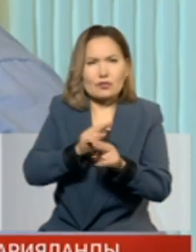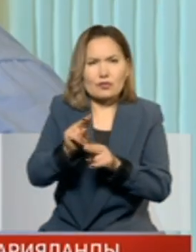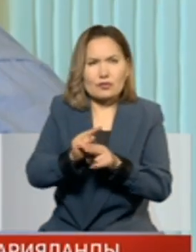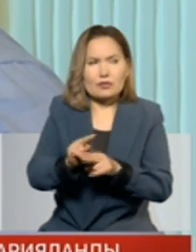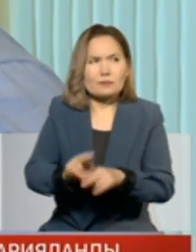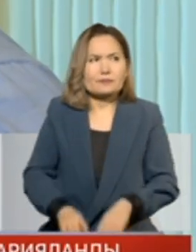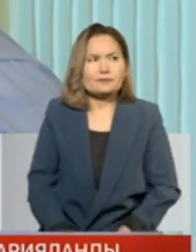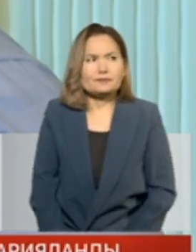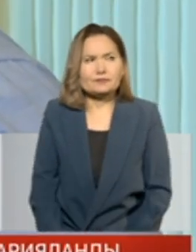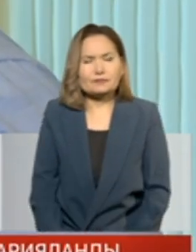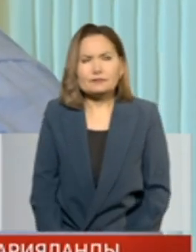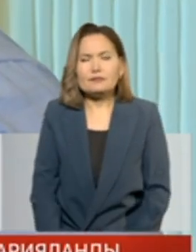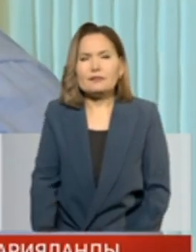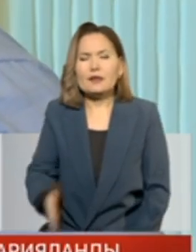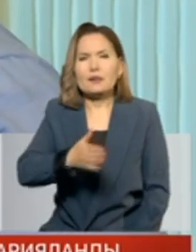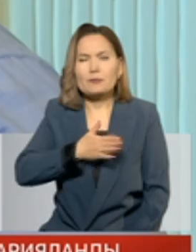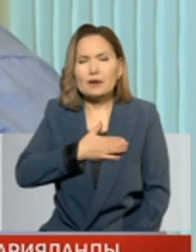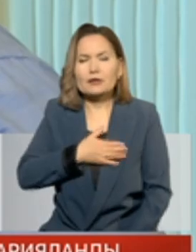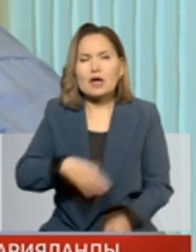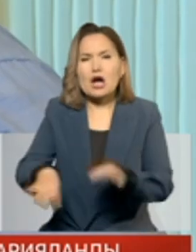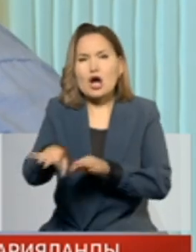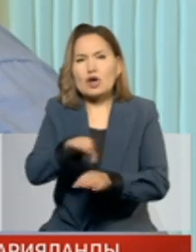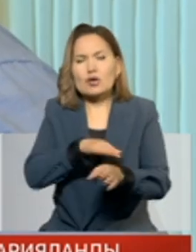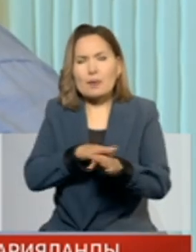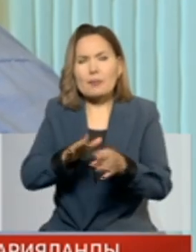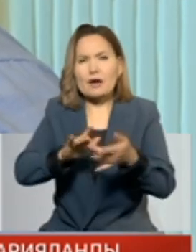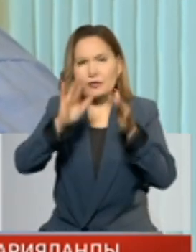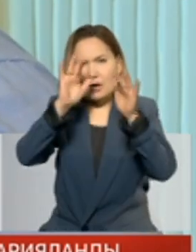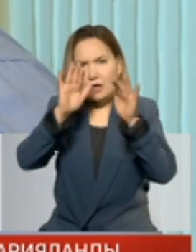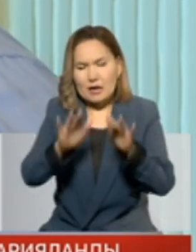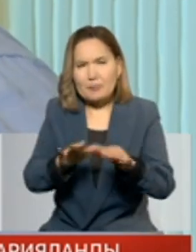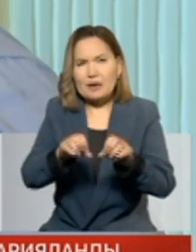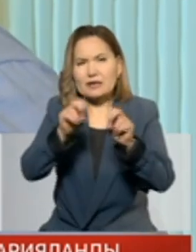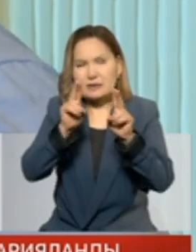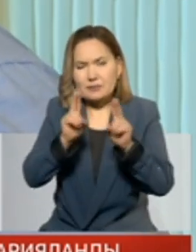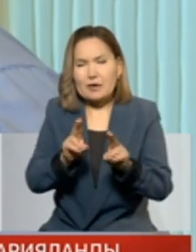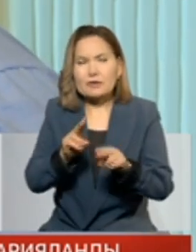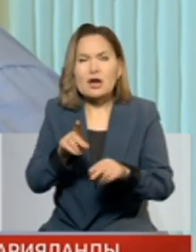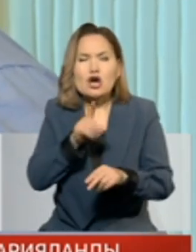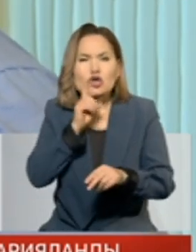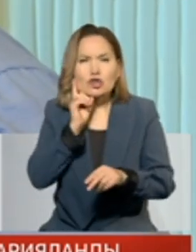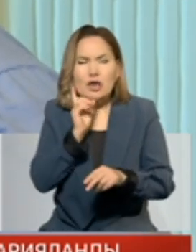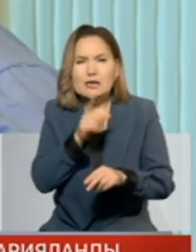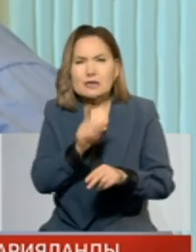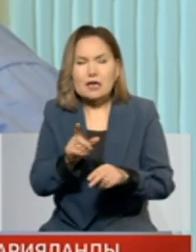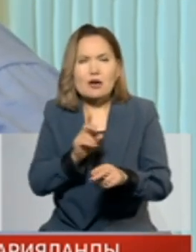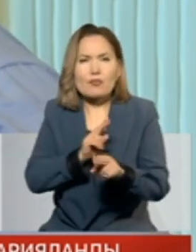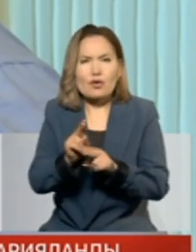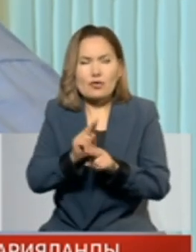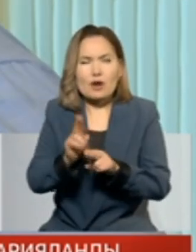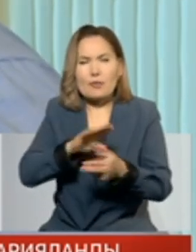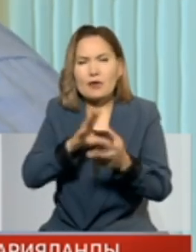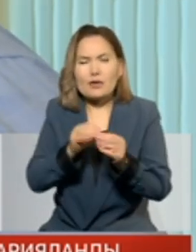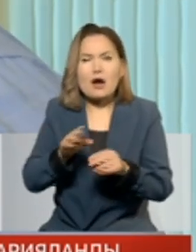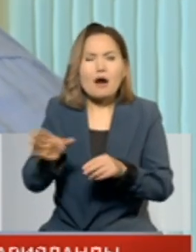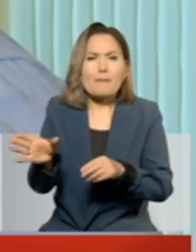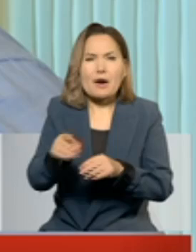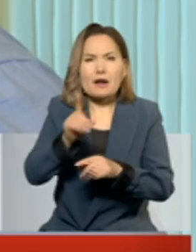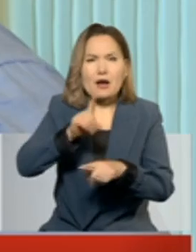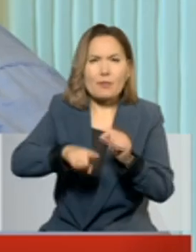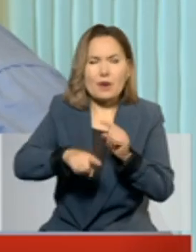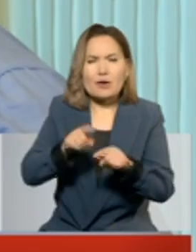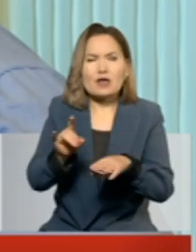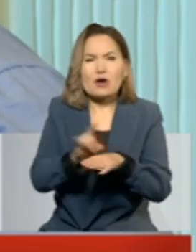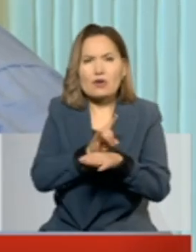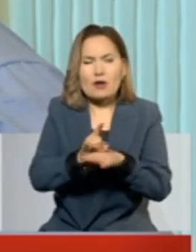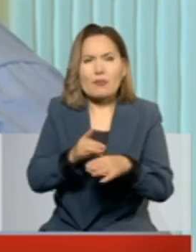Концепция цифровой семьи. Біз жоба аясында сандық отбасы тұжырымдамасын енгізбекшіміз. Бұл дегеніңіз өзіңізді және бүкіл жақыныңызды алаяқтардан